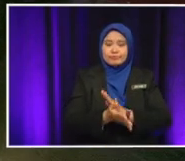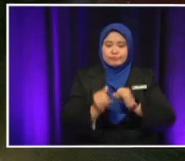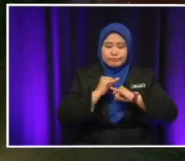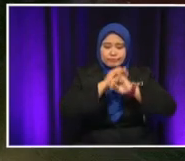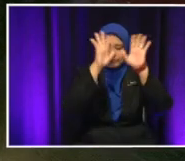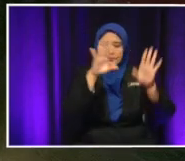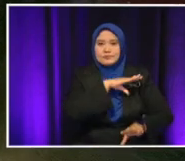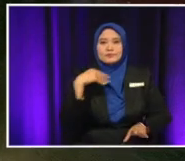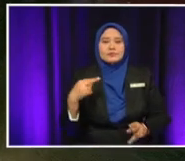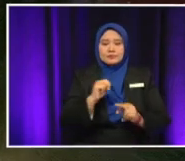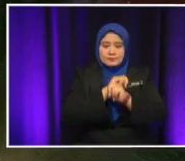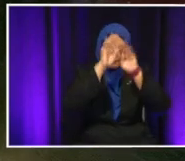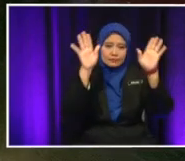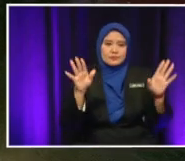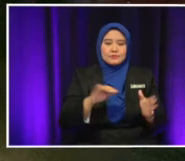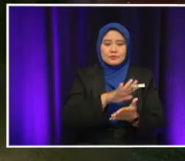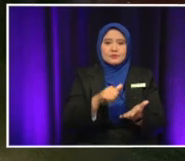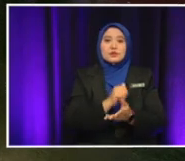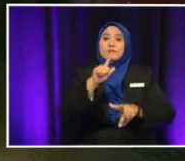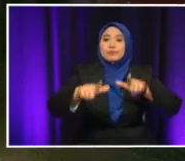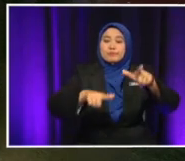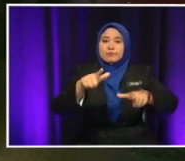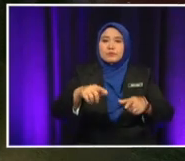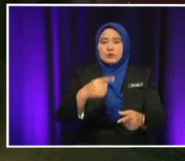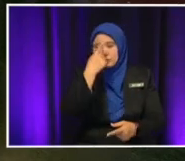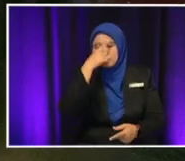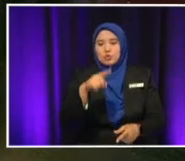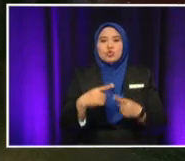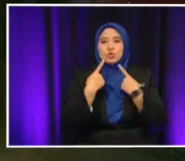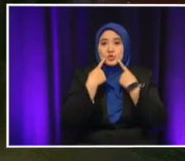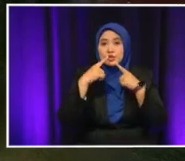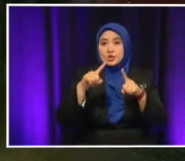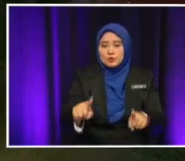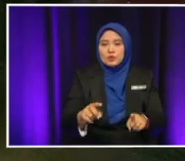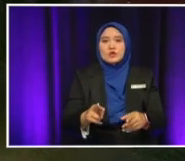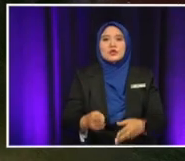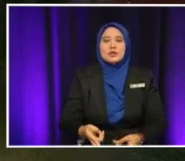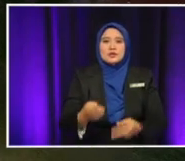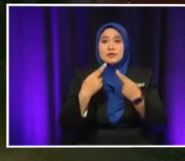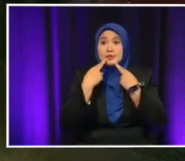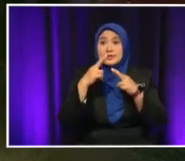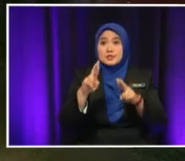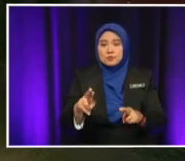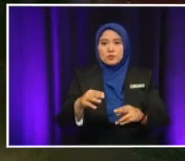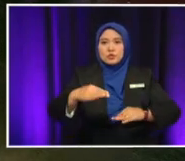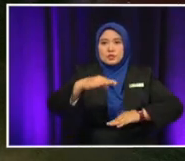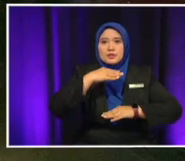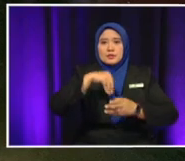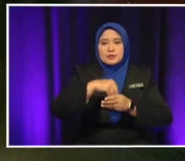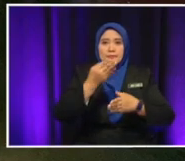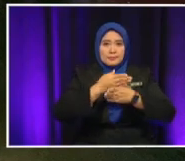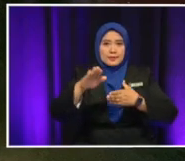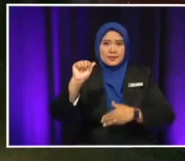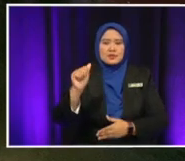bagaimanakah langkah-langkah dalam menjawab soal dan respon terhadap bahagian eh dan sekarang kita tidak melihat sekali lagi jangan